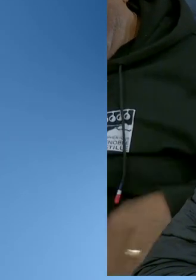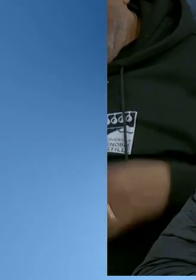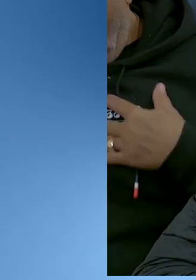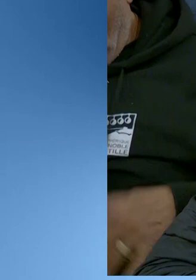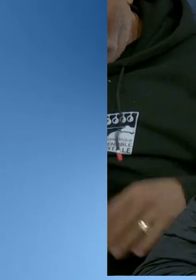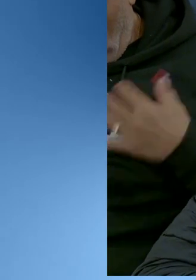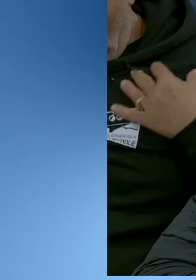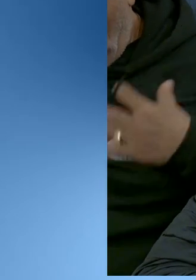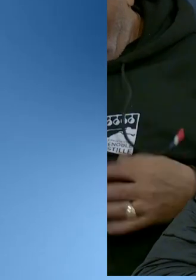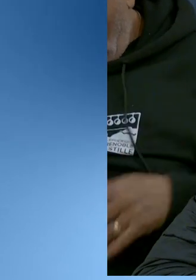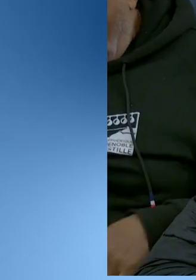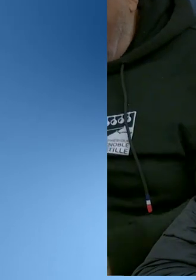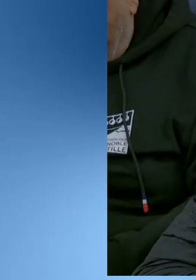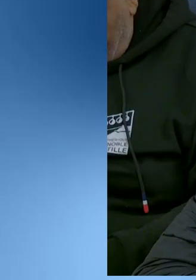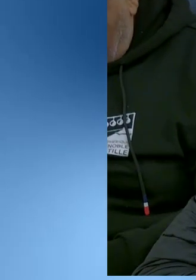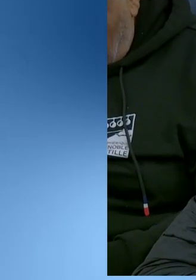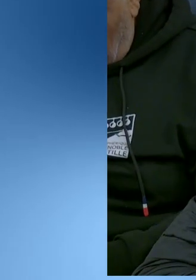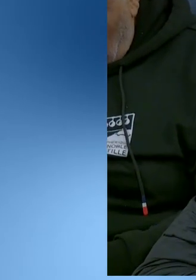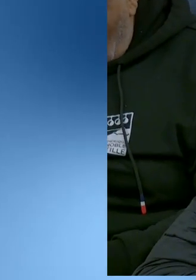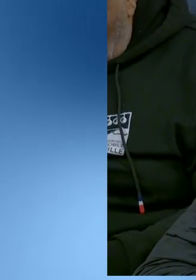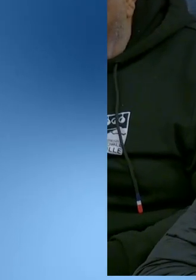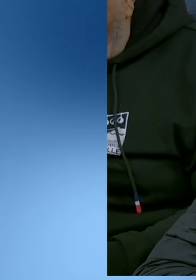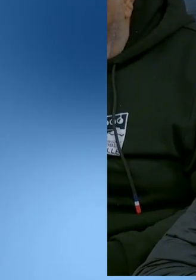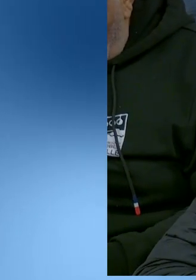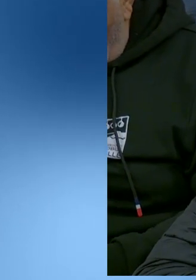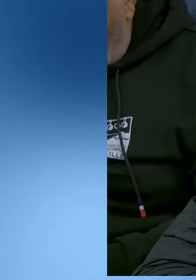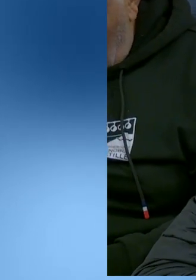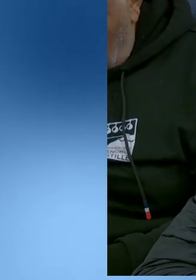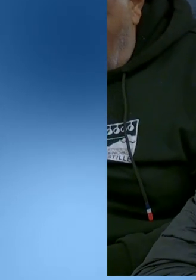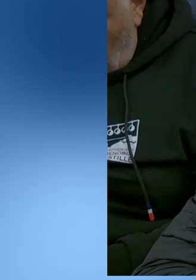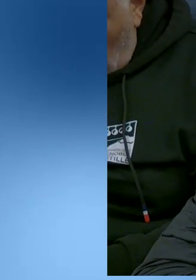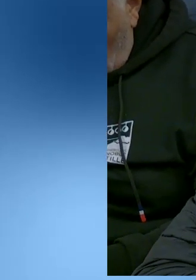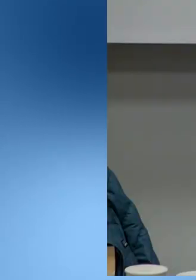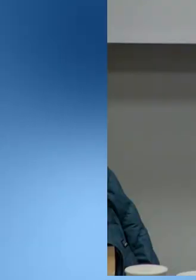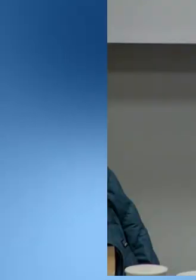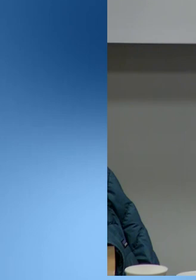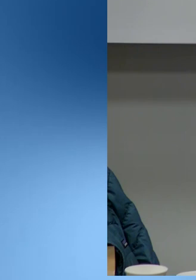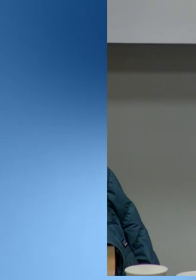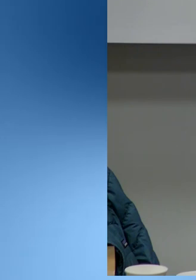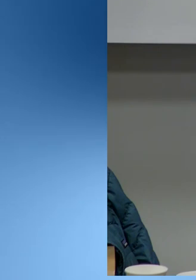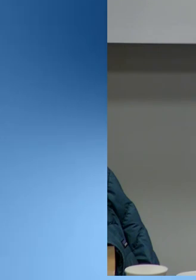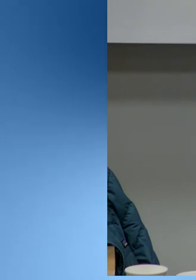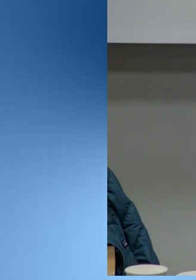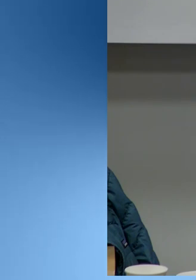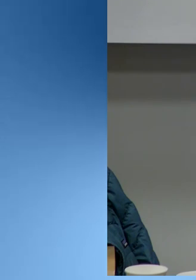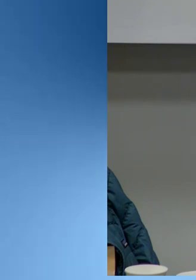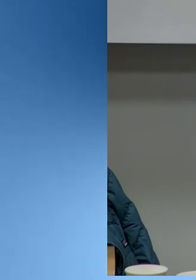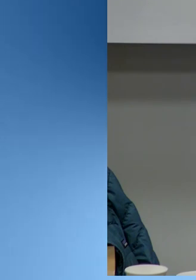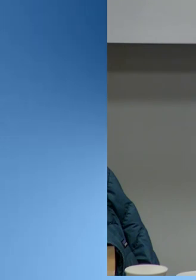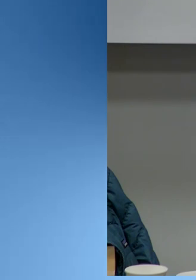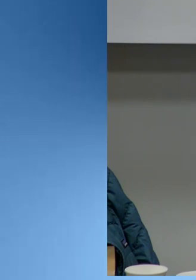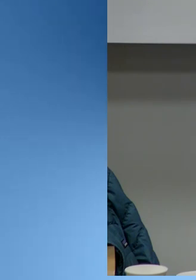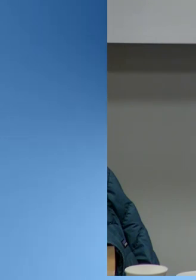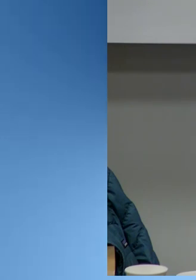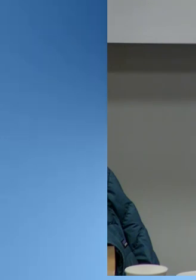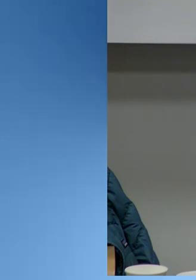personne ça discute tranquillement pendant le conseil municipal où il est vous avez entendu que il a été proposé à ce monsieur d'avoir un échange sur les pourquois